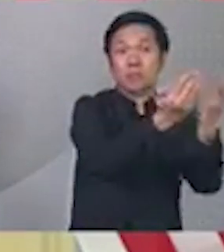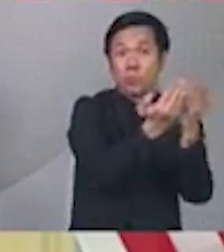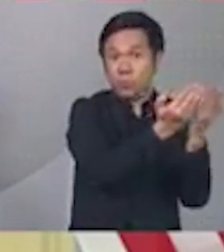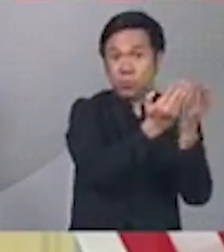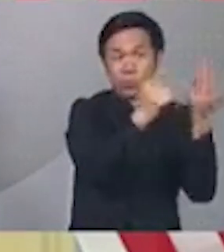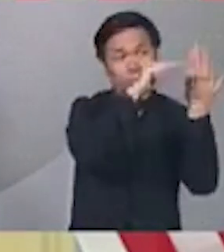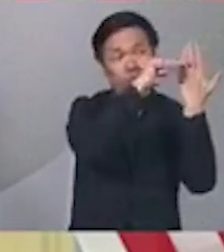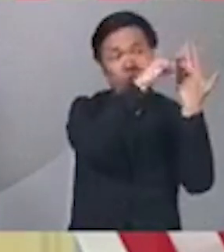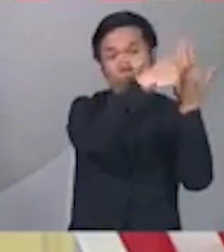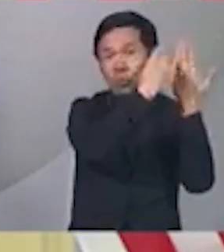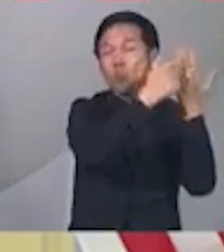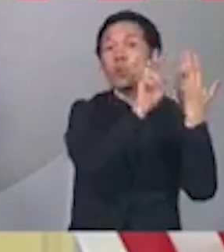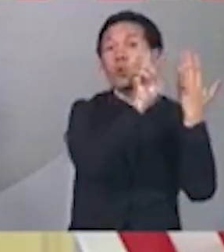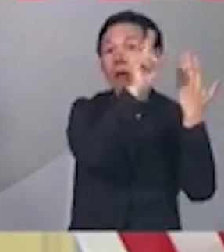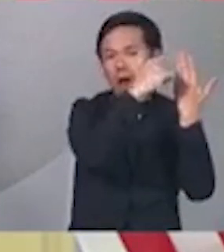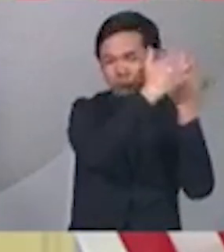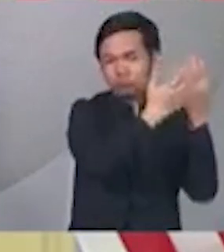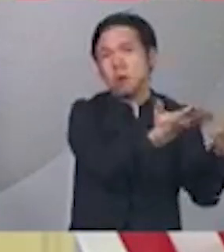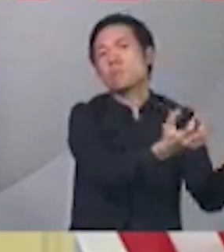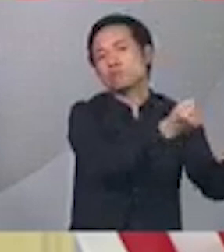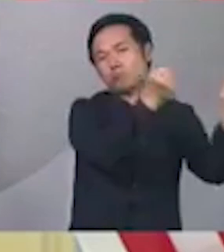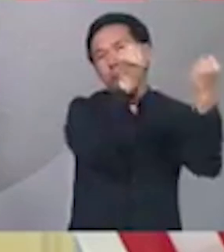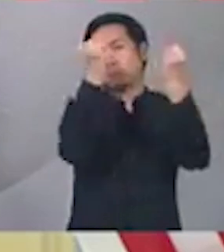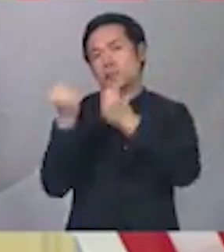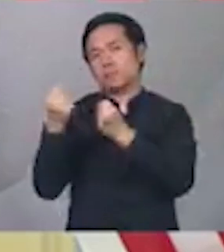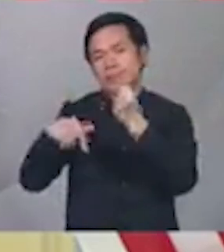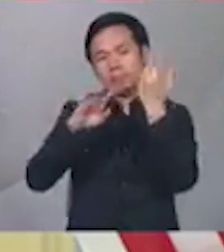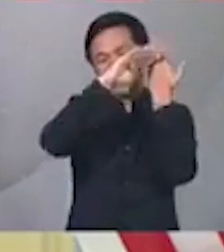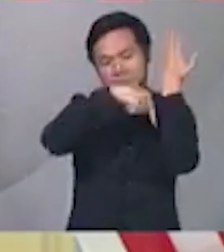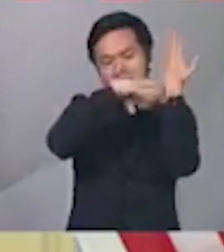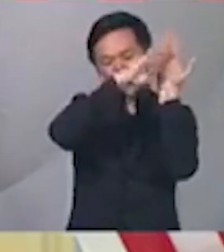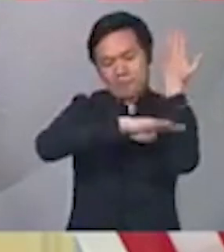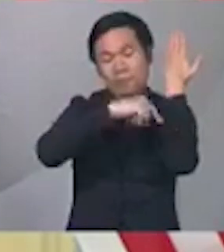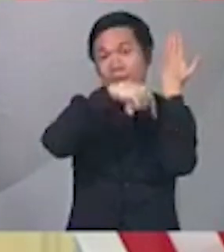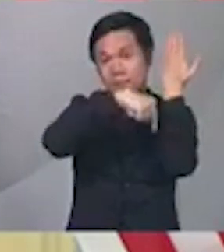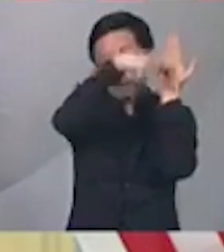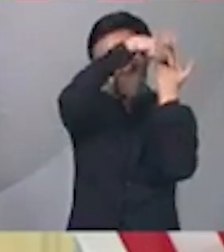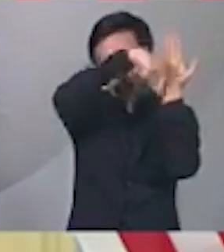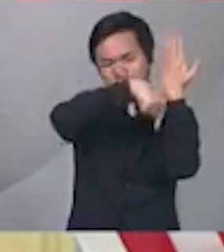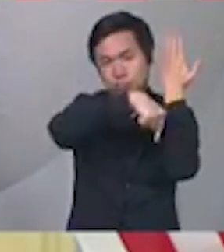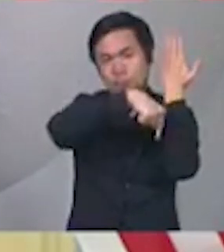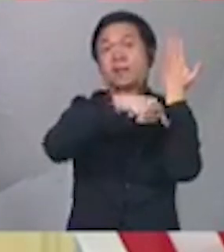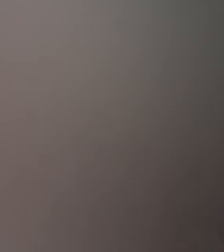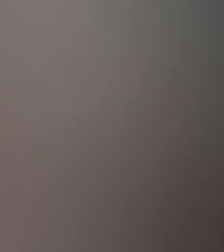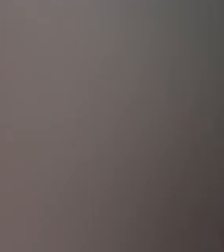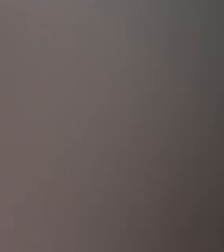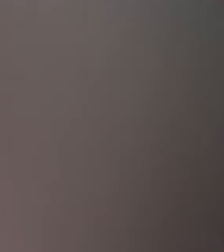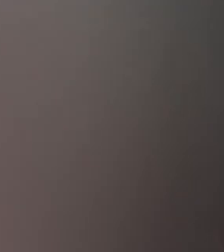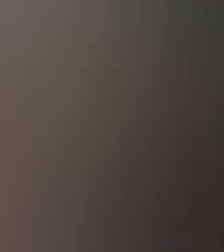izzun Utara untuk dibawa pulang ke Izul Tengah Hai Jadi pas yatama